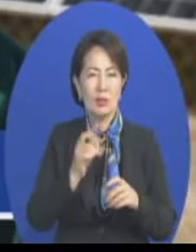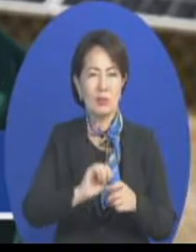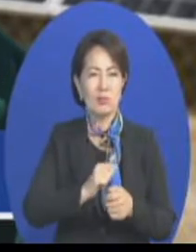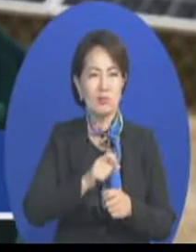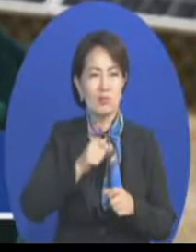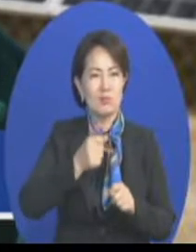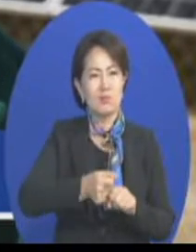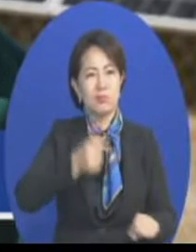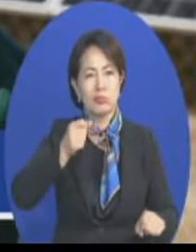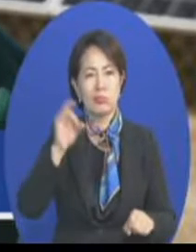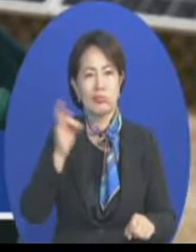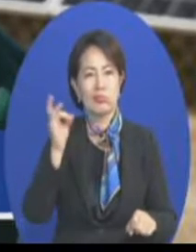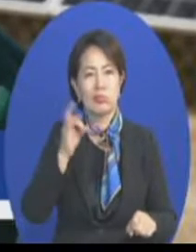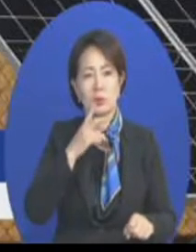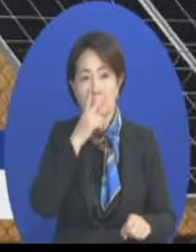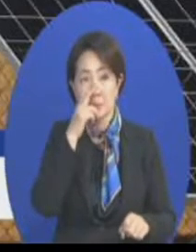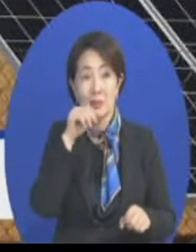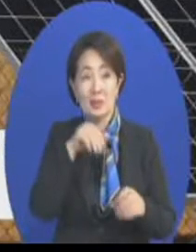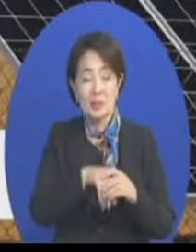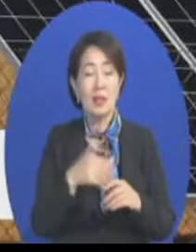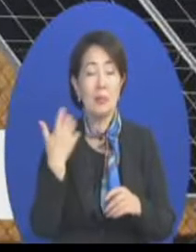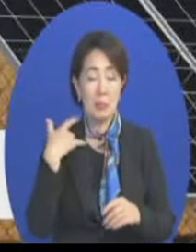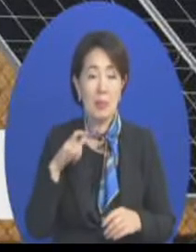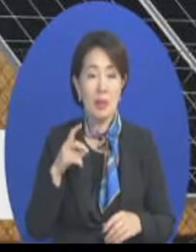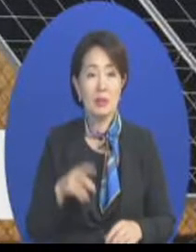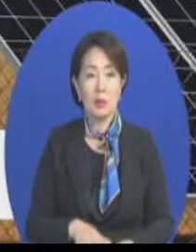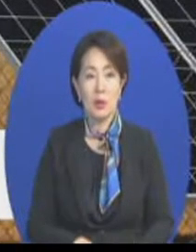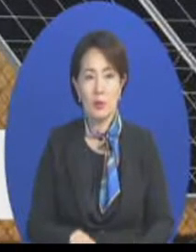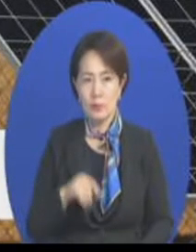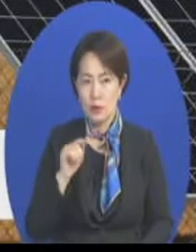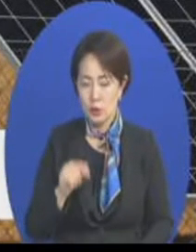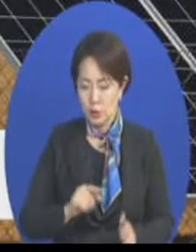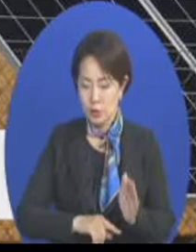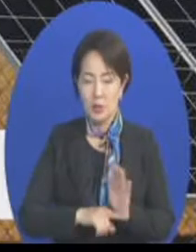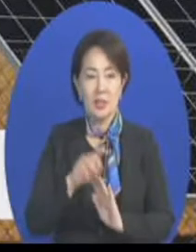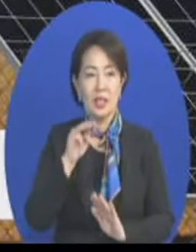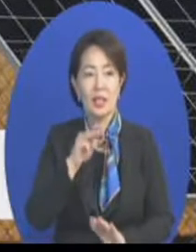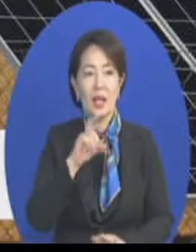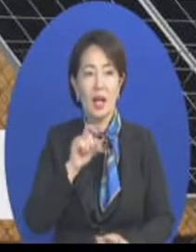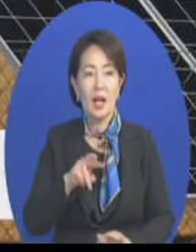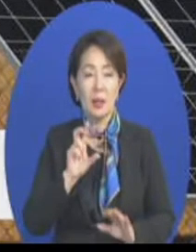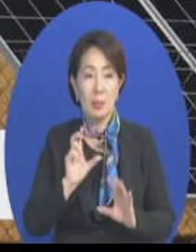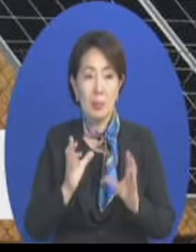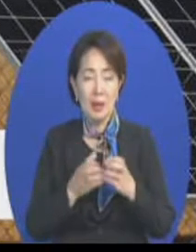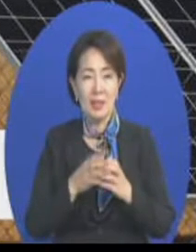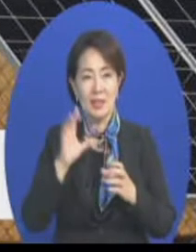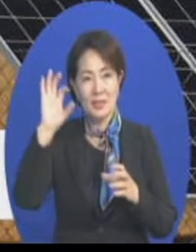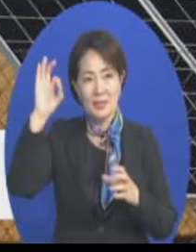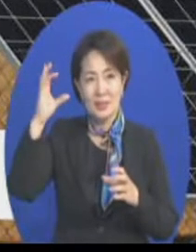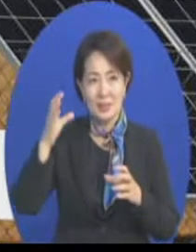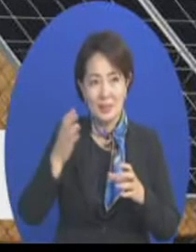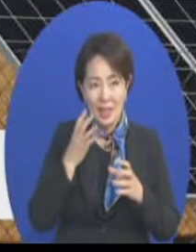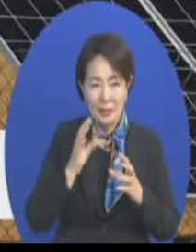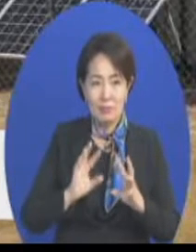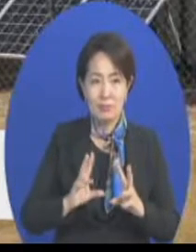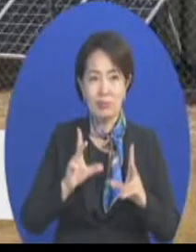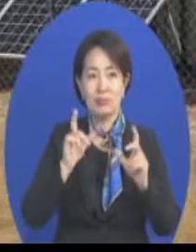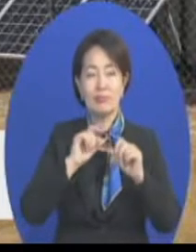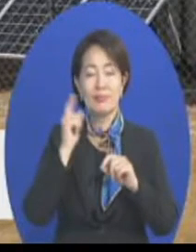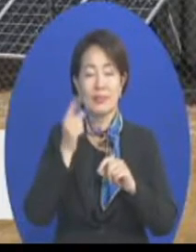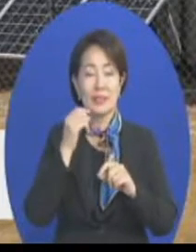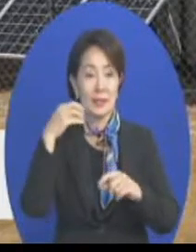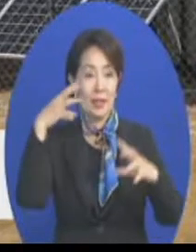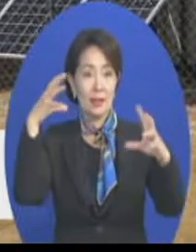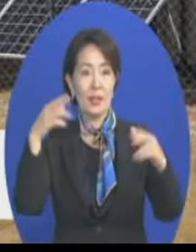асаагаад тэг бензин дотор нь ажилладаг байсан. Өнөөдрөөс эхлээд тээл багийн малчид нарны сэргээлт эрчимж ашиглан